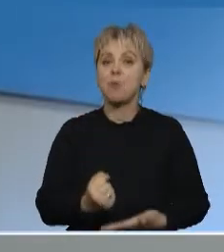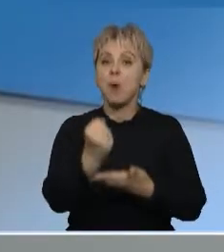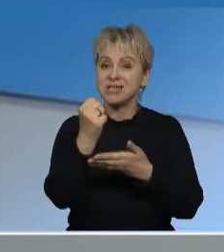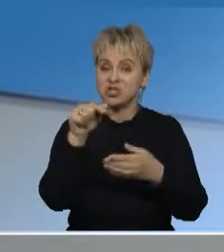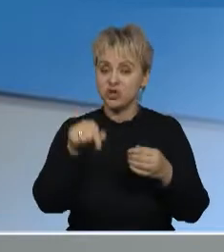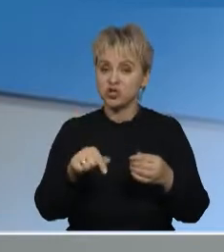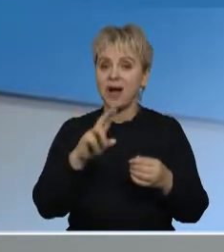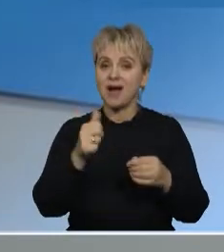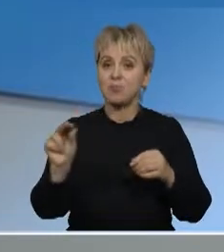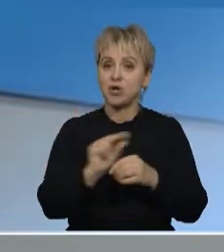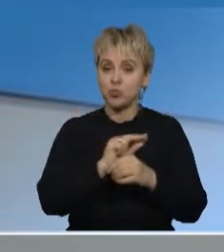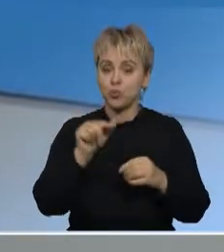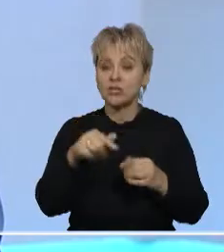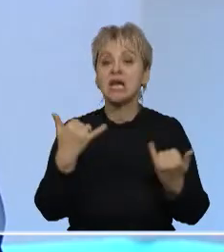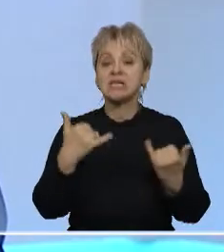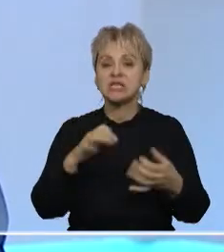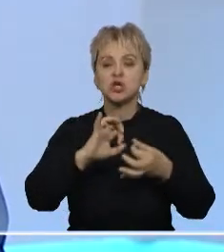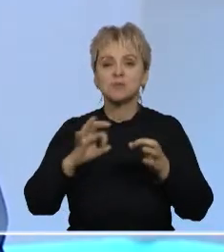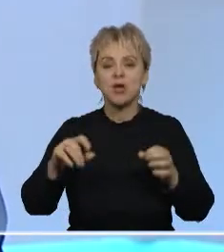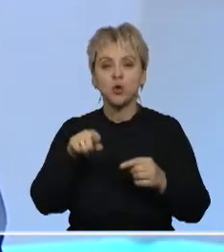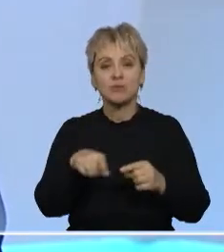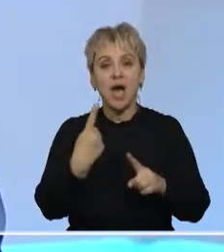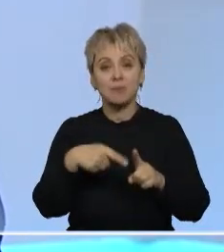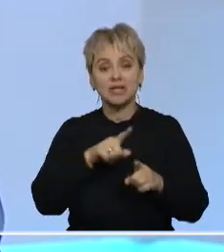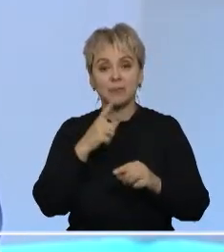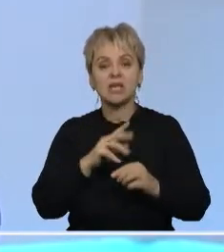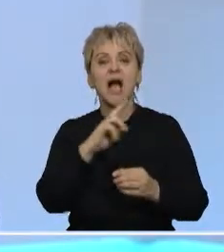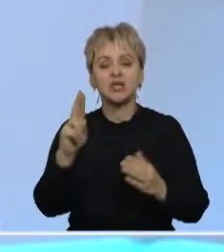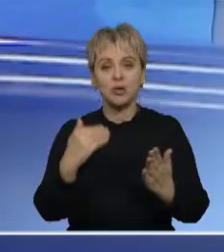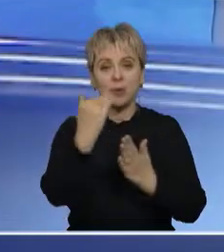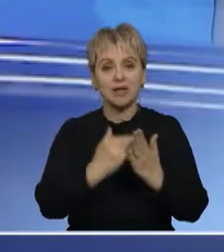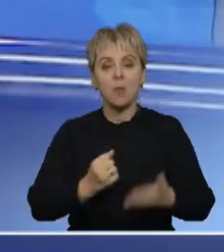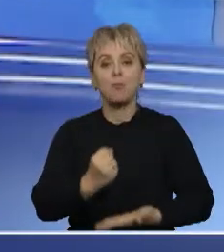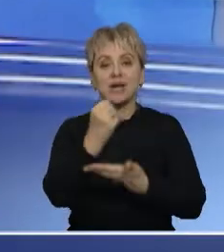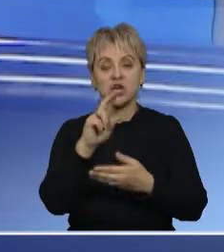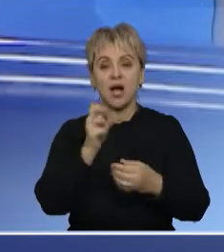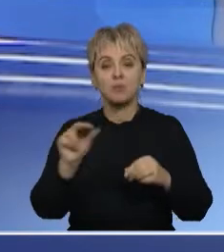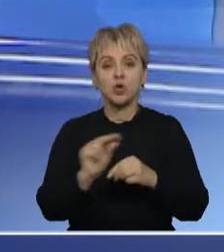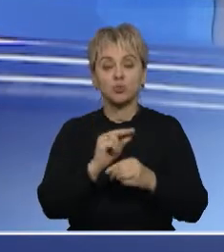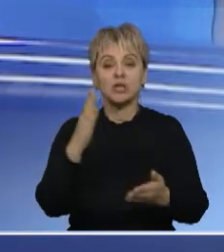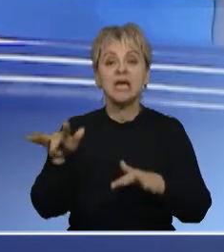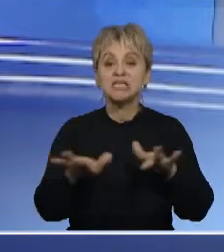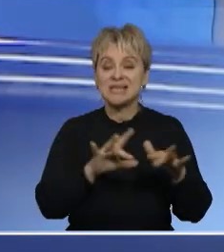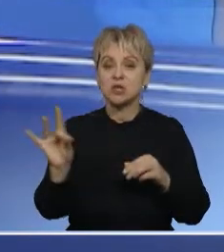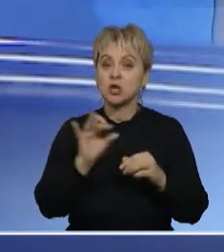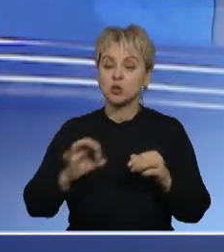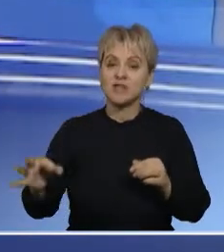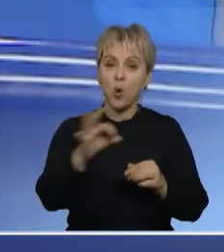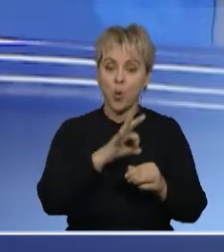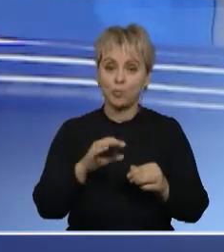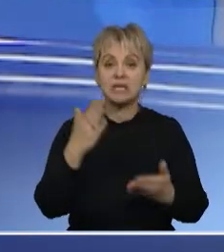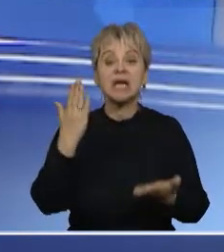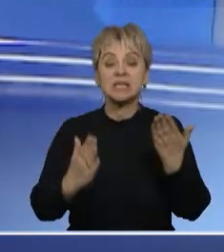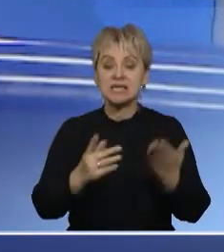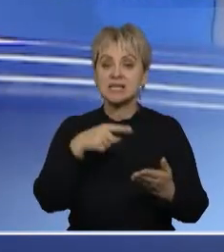поддержка капитального ремонта. Вот сейчас подробнее об этом расскажите. Какие программы поддержки капитального ремонта действуют в Ростовской области?